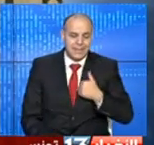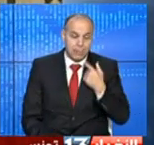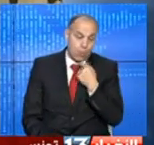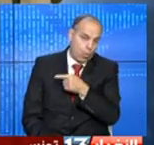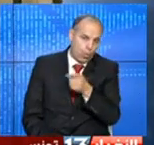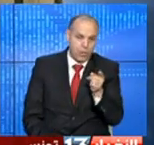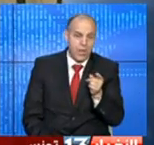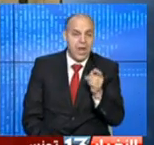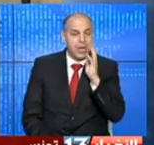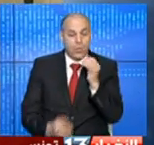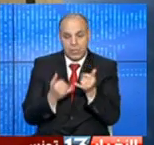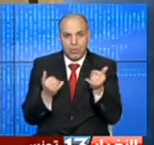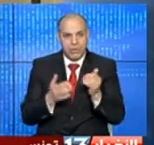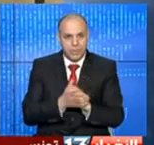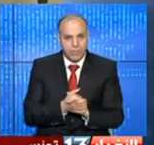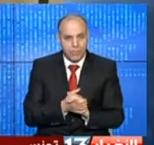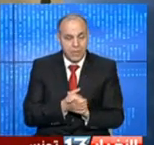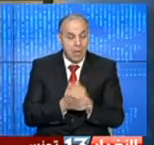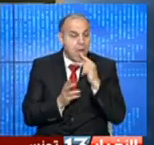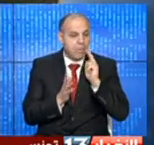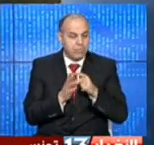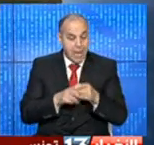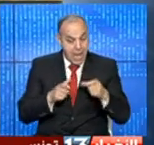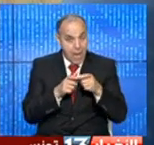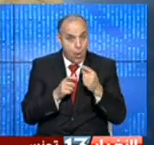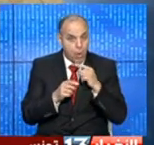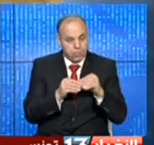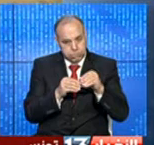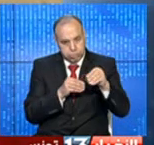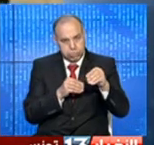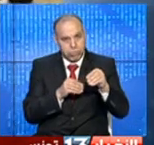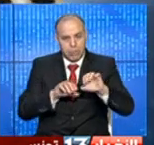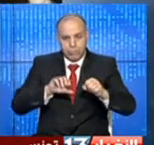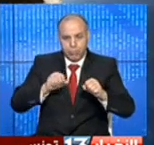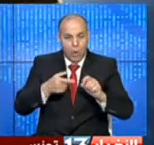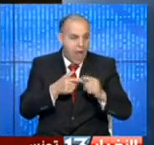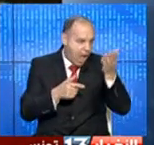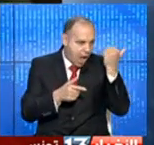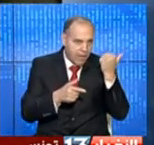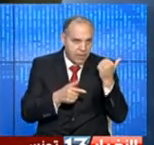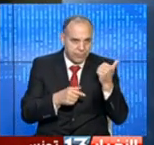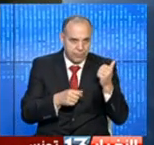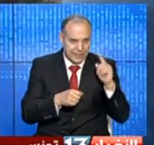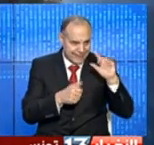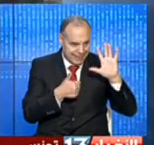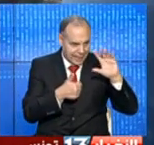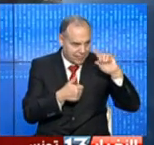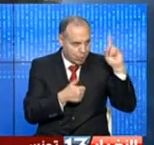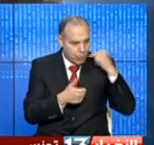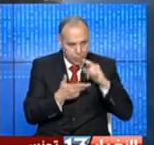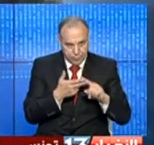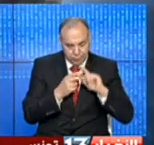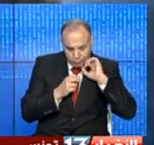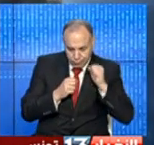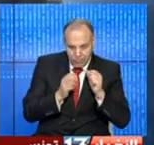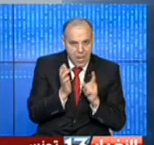المهدي خلال ندوة صحفية. كما قررت الهيئة تمديد العمل بالإجراءات التي تم اتخاذها يوم 6 ديسمبر